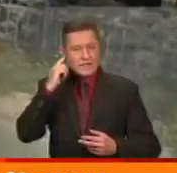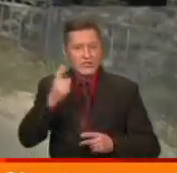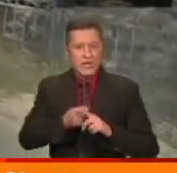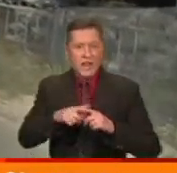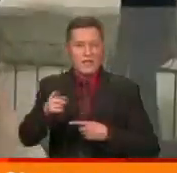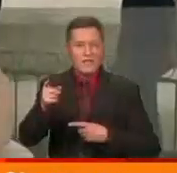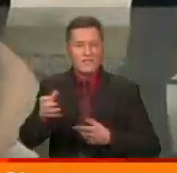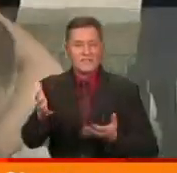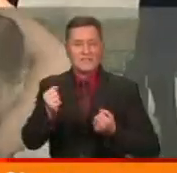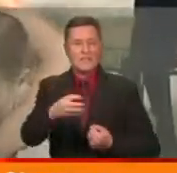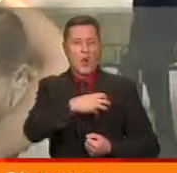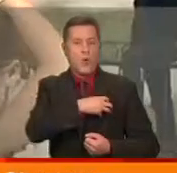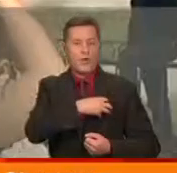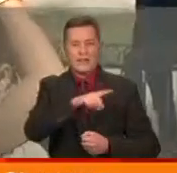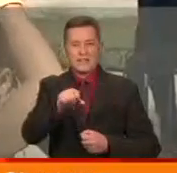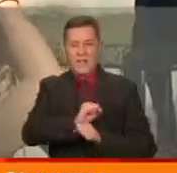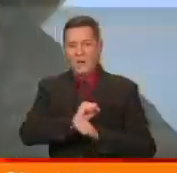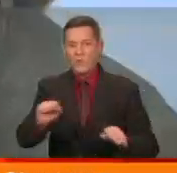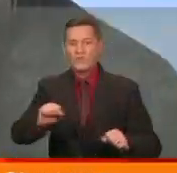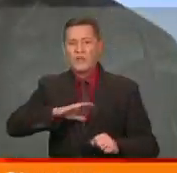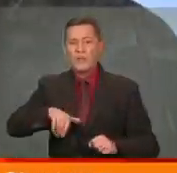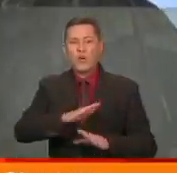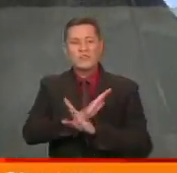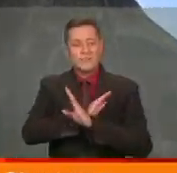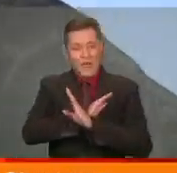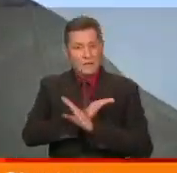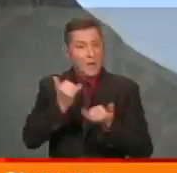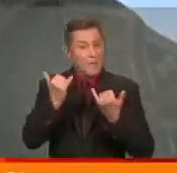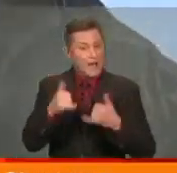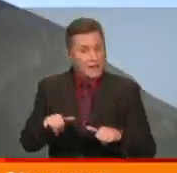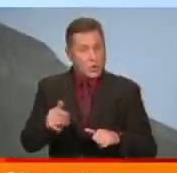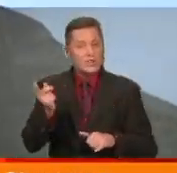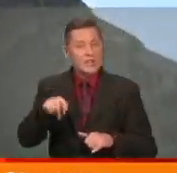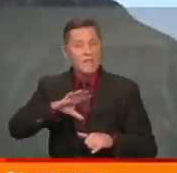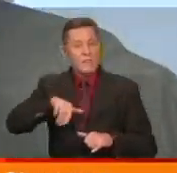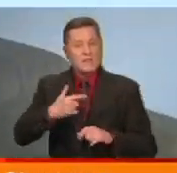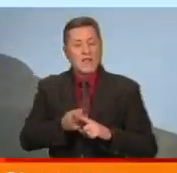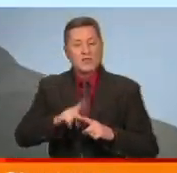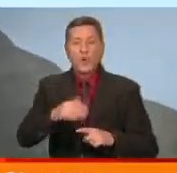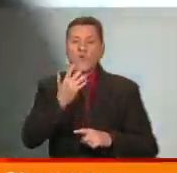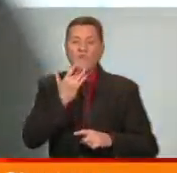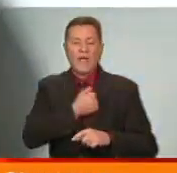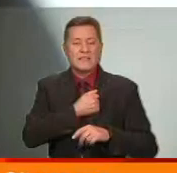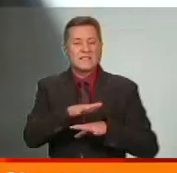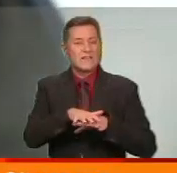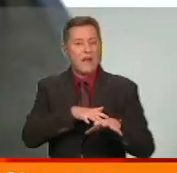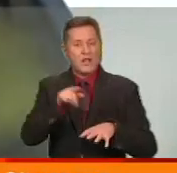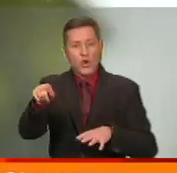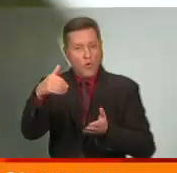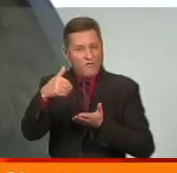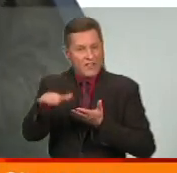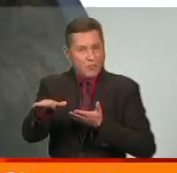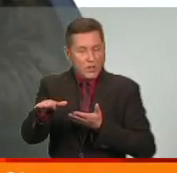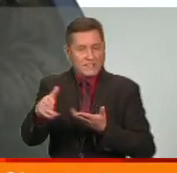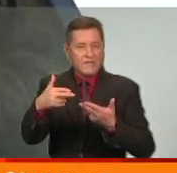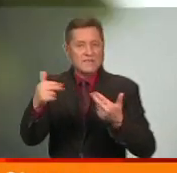Вадим дістав ордена за мужність посмертно. Але парадокс, навіть після цього в Нацгвардії його відмовилися